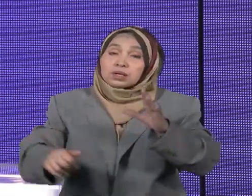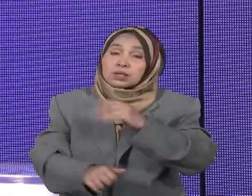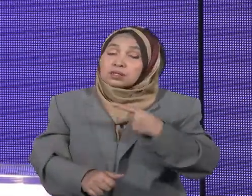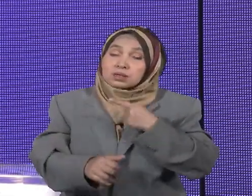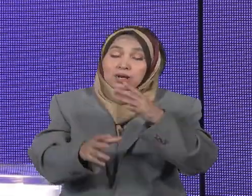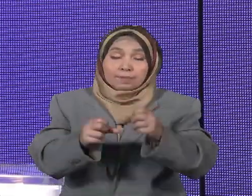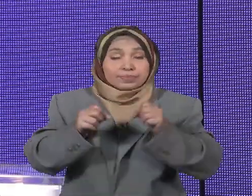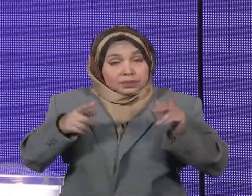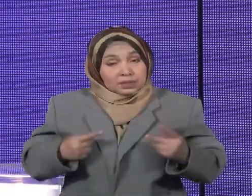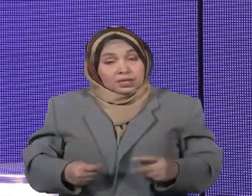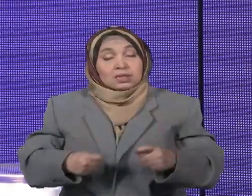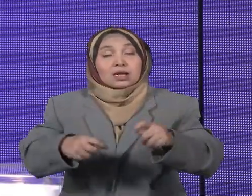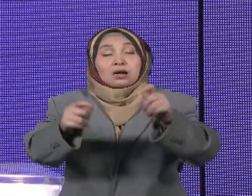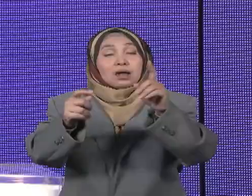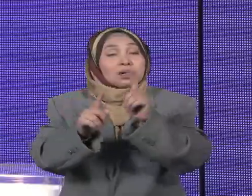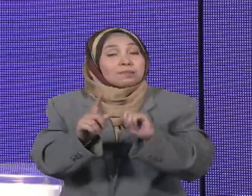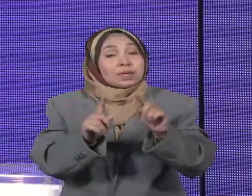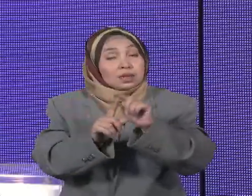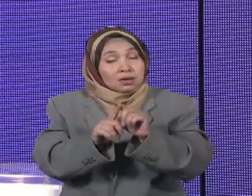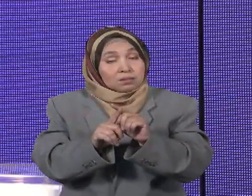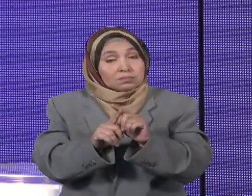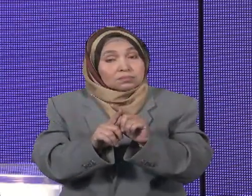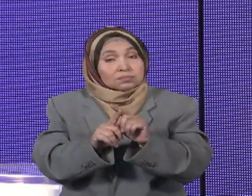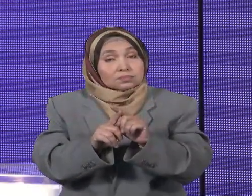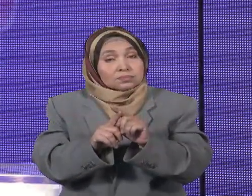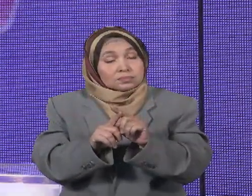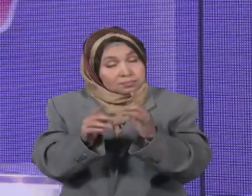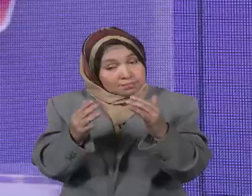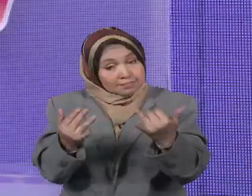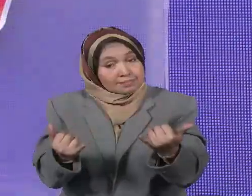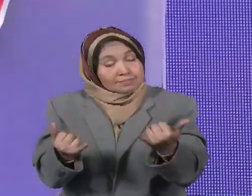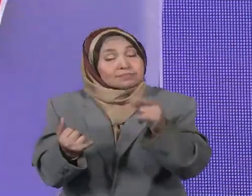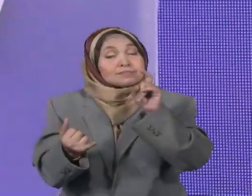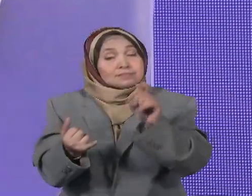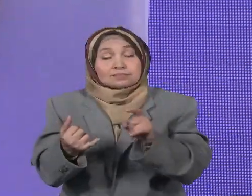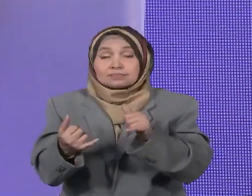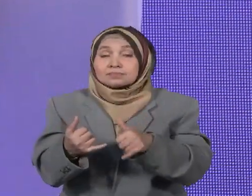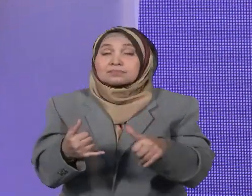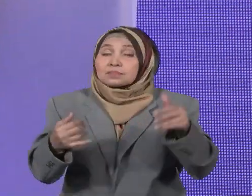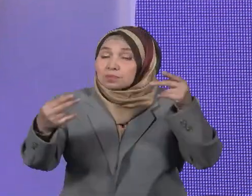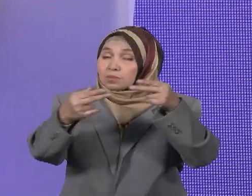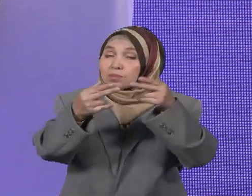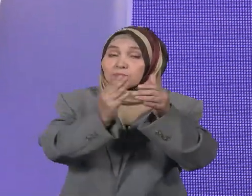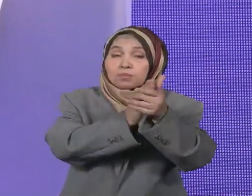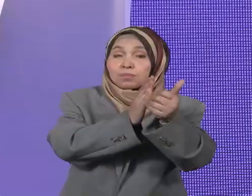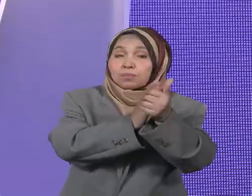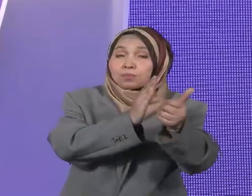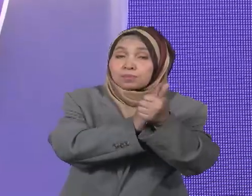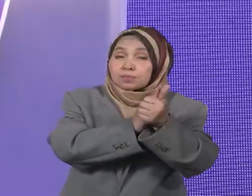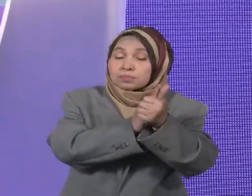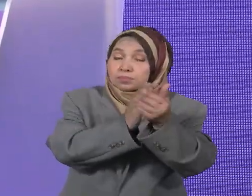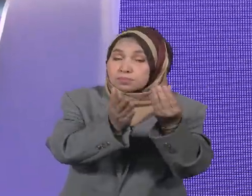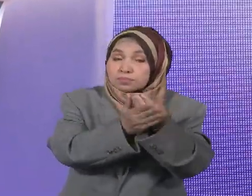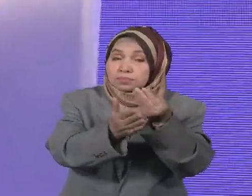ambil tindakan ya. Tindakannya bila? Sekaranglah kan, sekarang kena berhubung balik kepada pakar-pakar